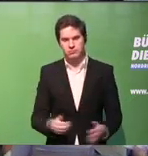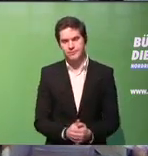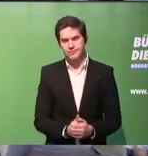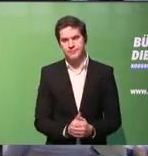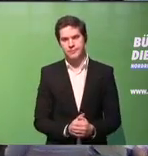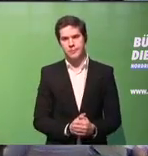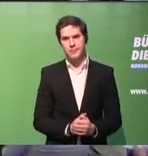schreiben.